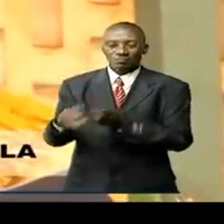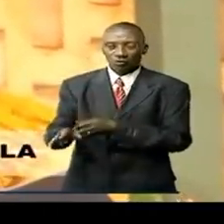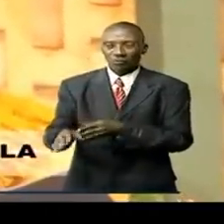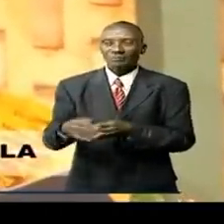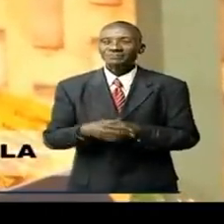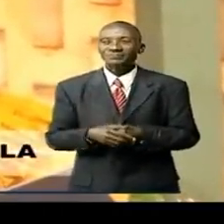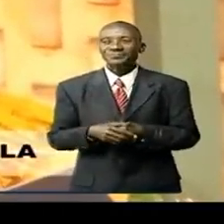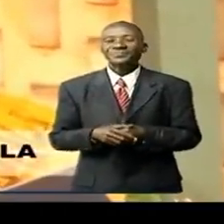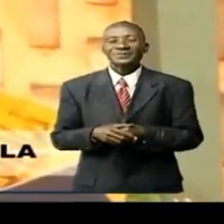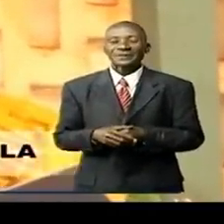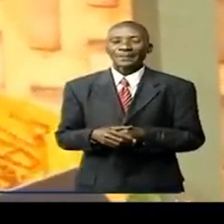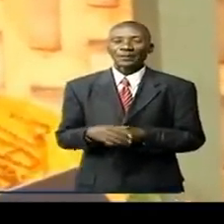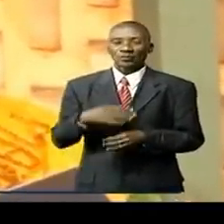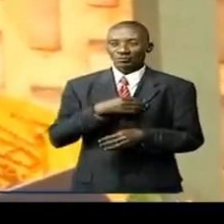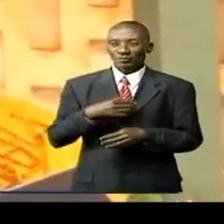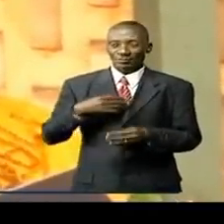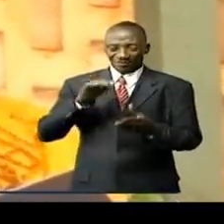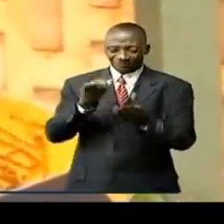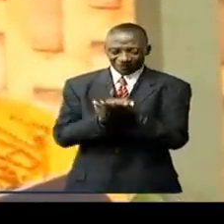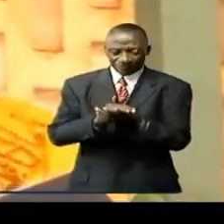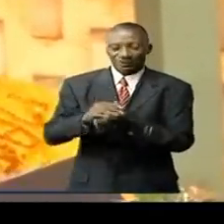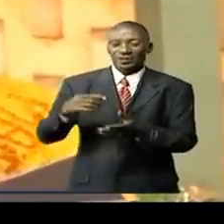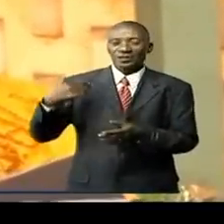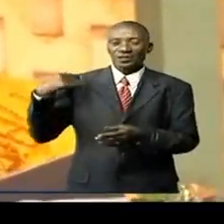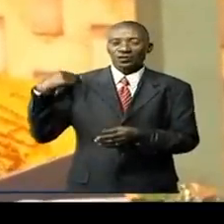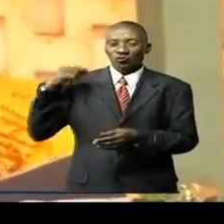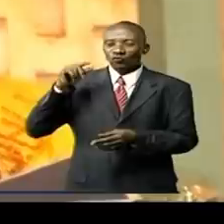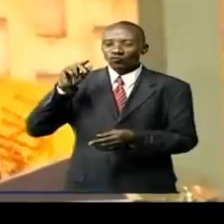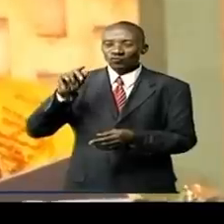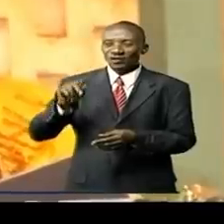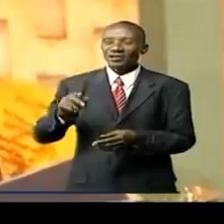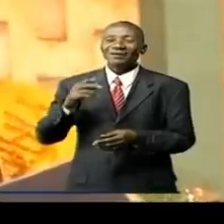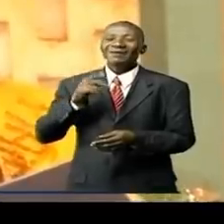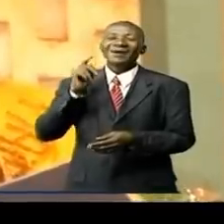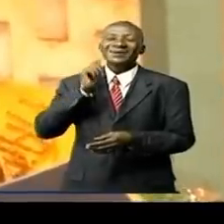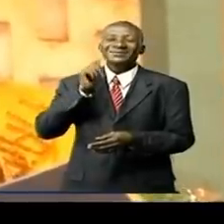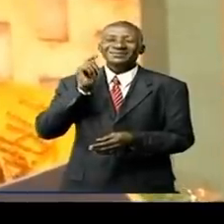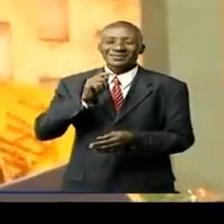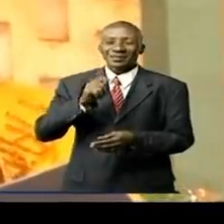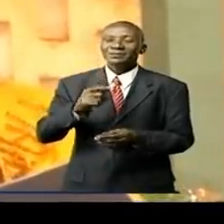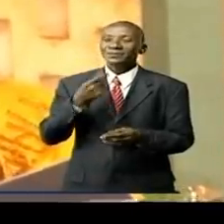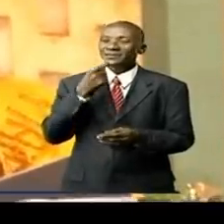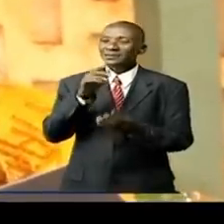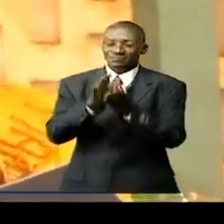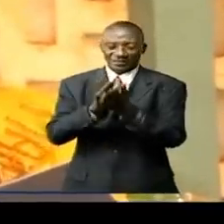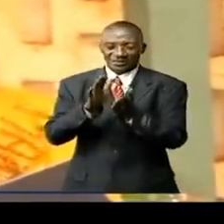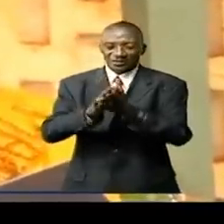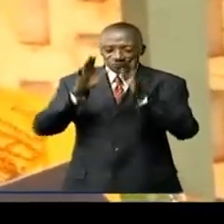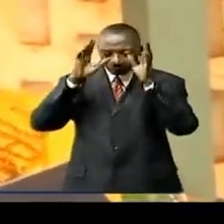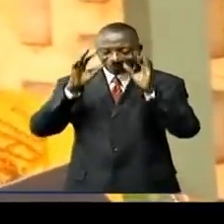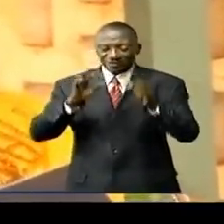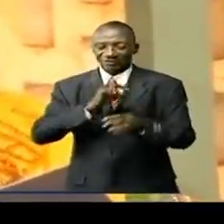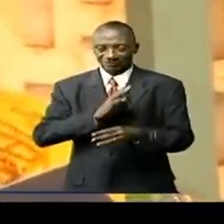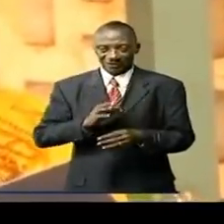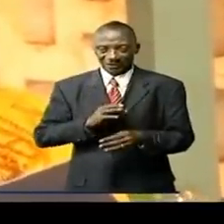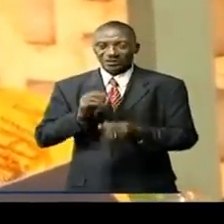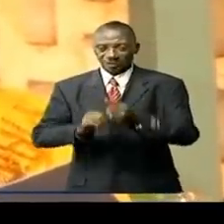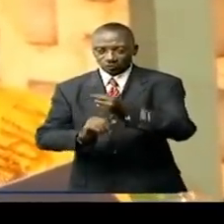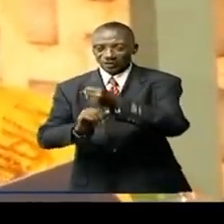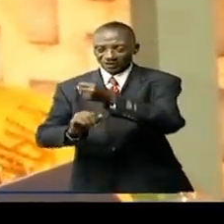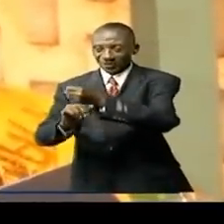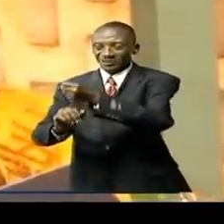son Excellence Félix-Antoine Tshisekedi Tshilombo, de prendre une mesure exceptionnelle d'autoriser